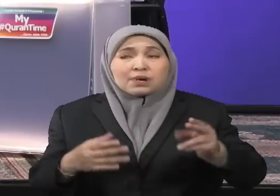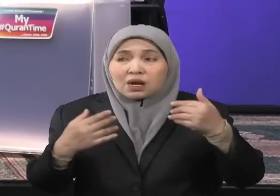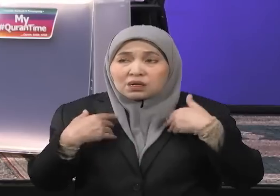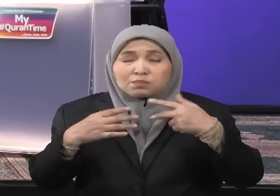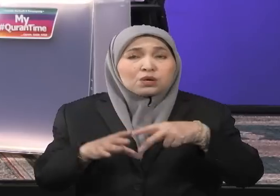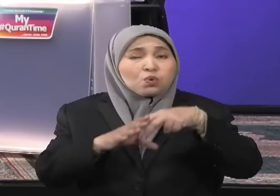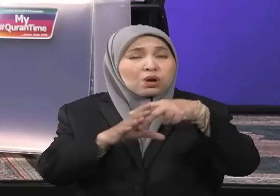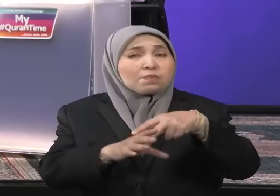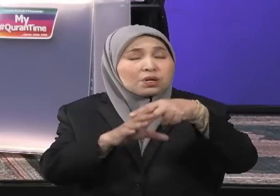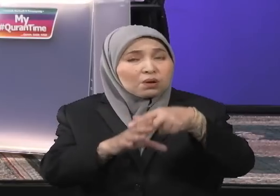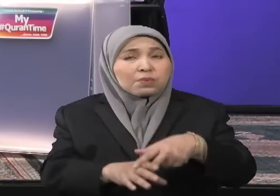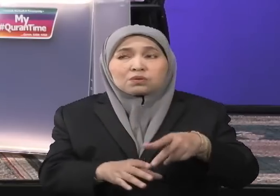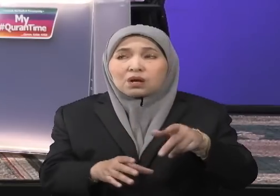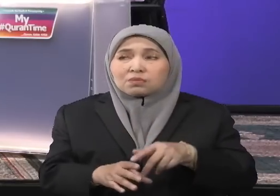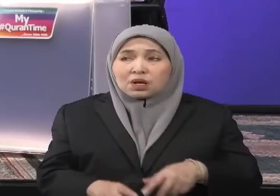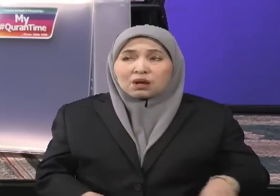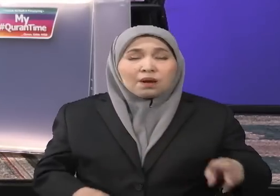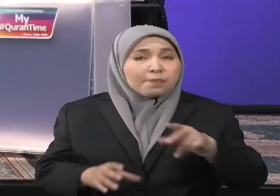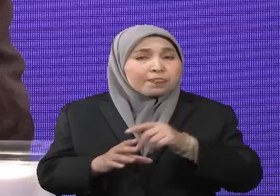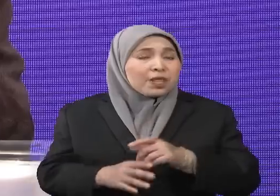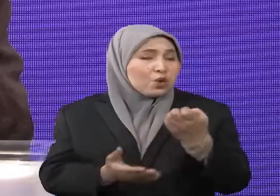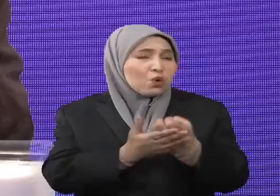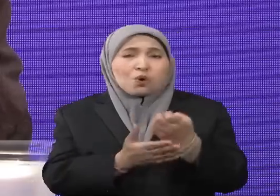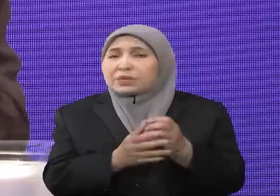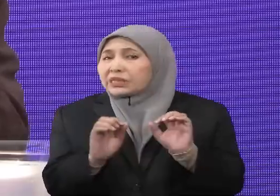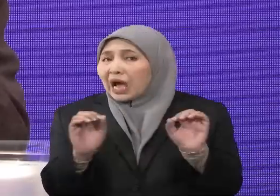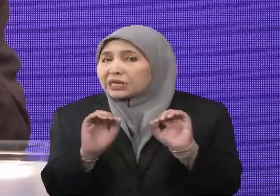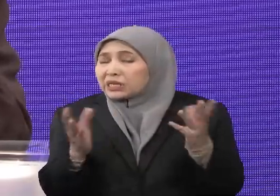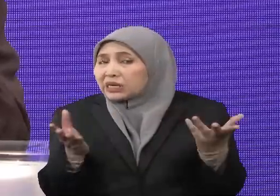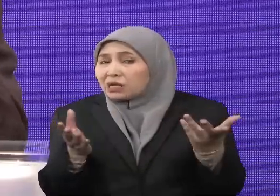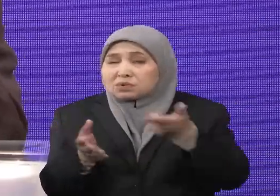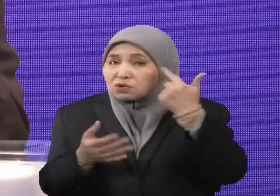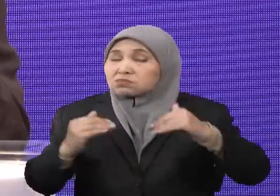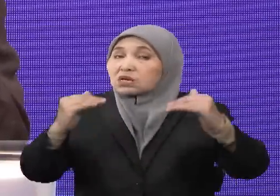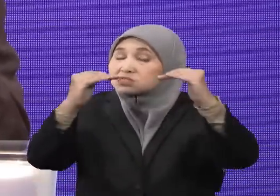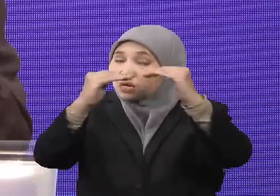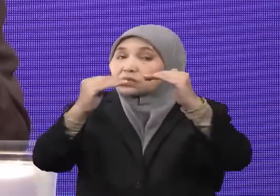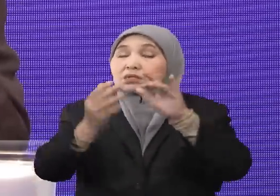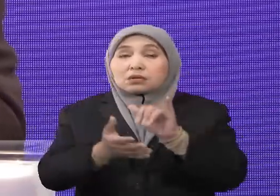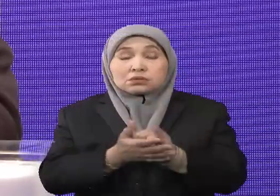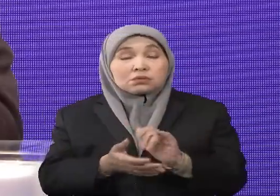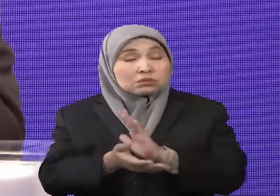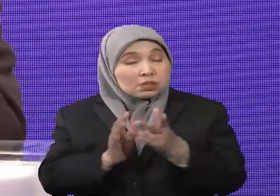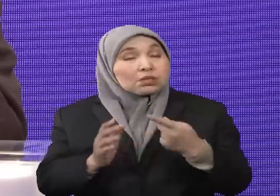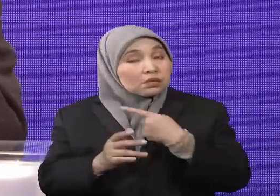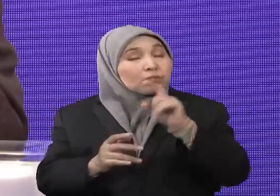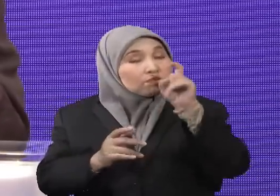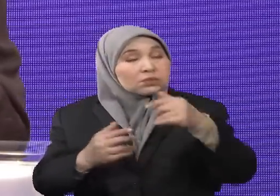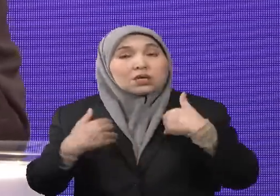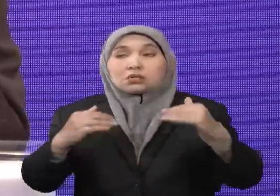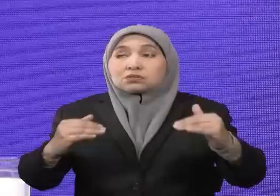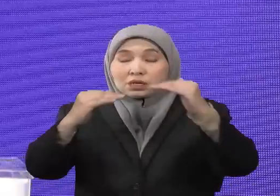perubahan penunggang ekonomi tak ada sebab apa mereka dari standed tertentu jadi sepatu Kita pernah